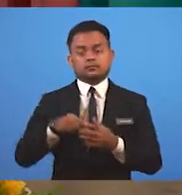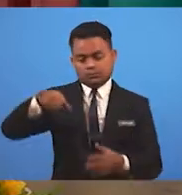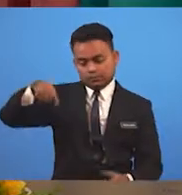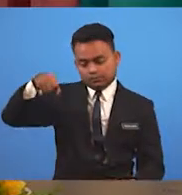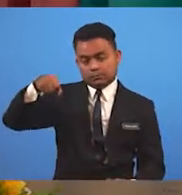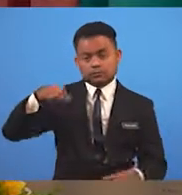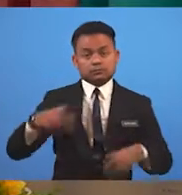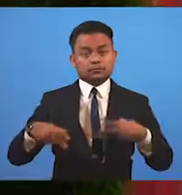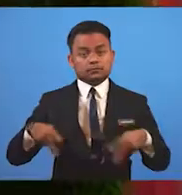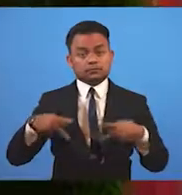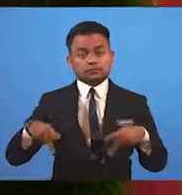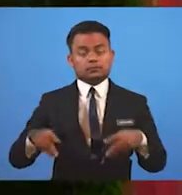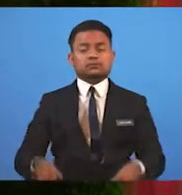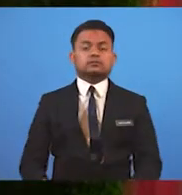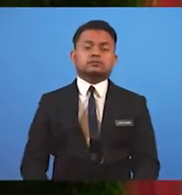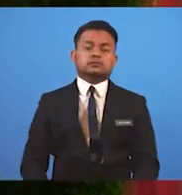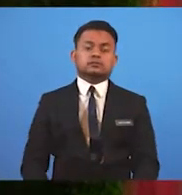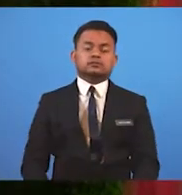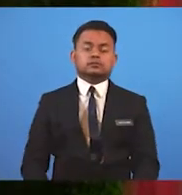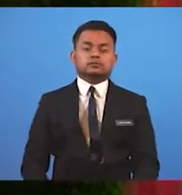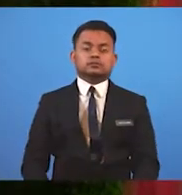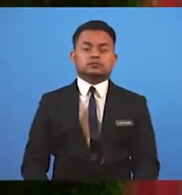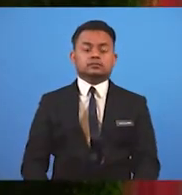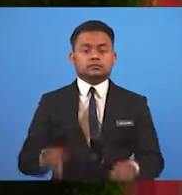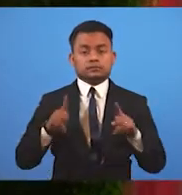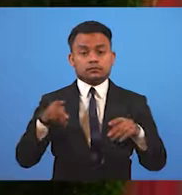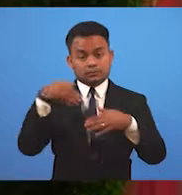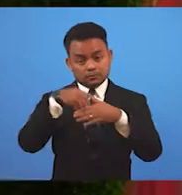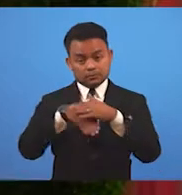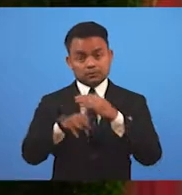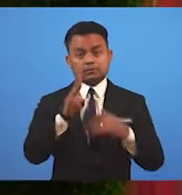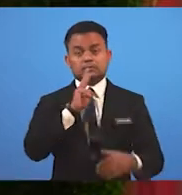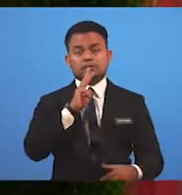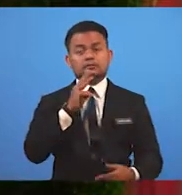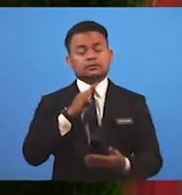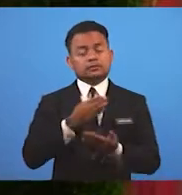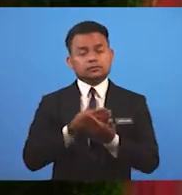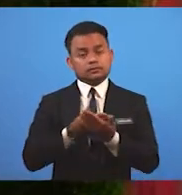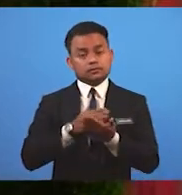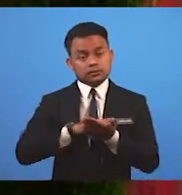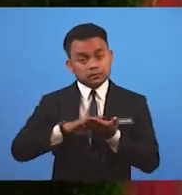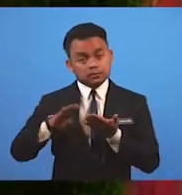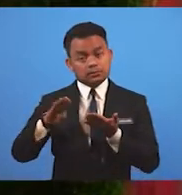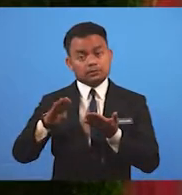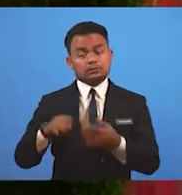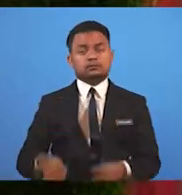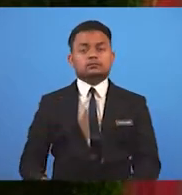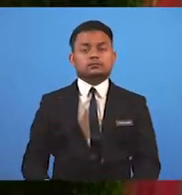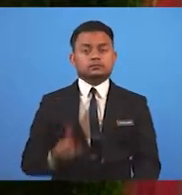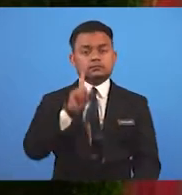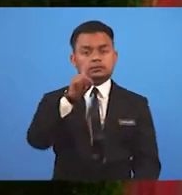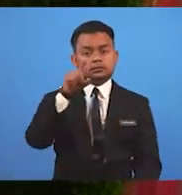pembungkusan. Kemudian, para pelajar perlu memasukkan air bersih dengan nisbah